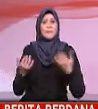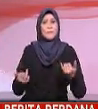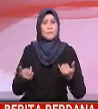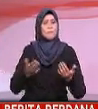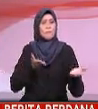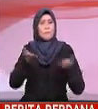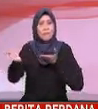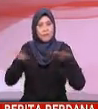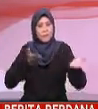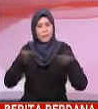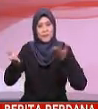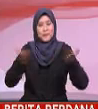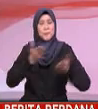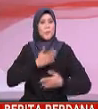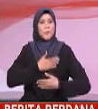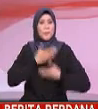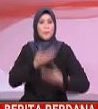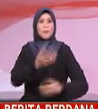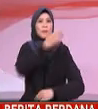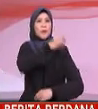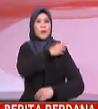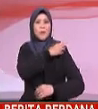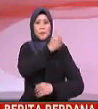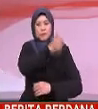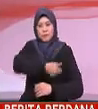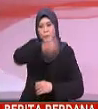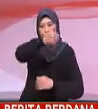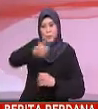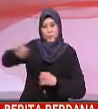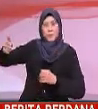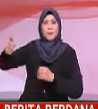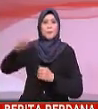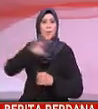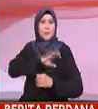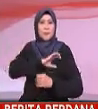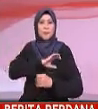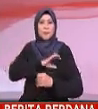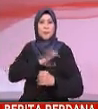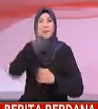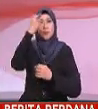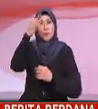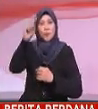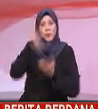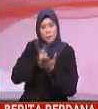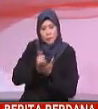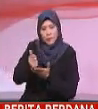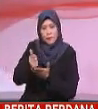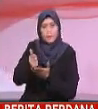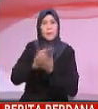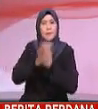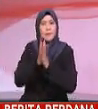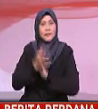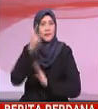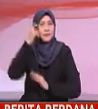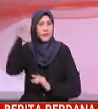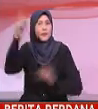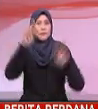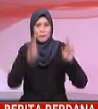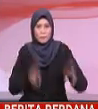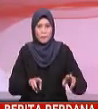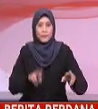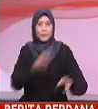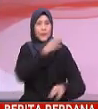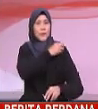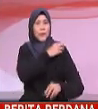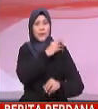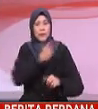jasa dan pengorbanan pegawai dan anggota PDRM dituntut. Demi amanah dan menjadi inspirasi rakyat, pegawai